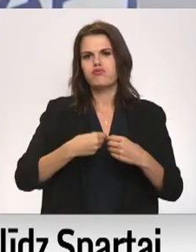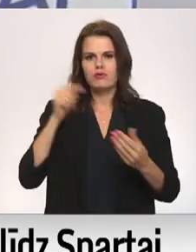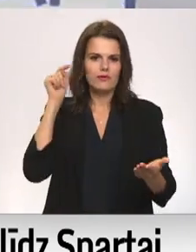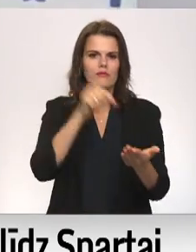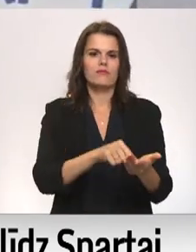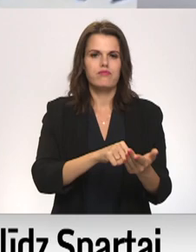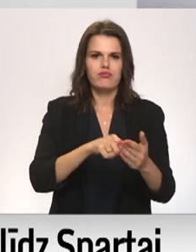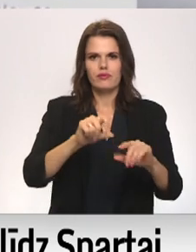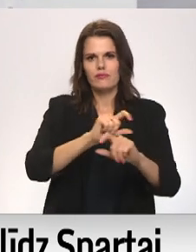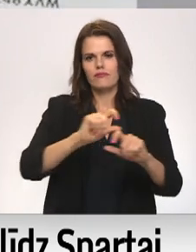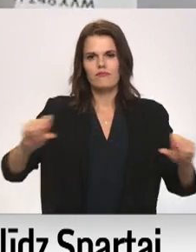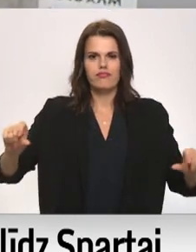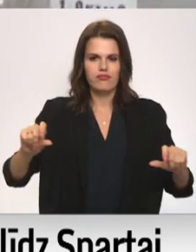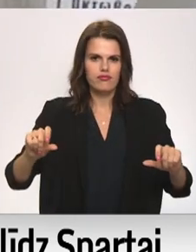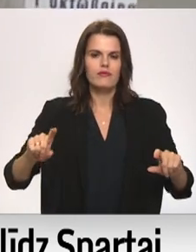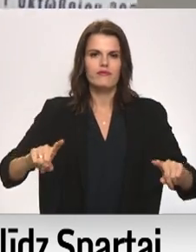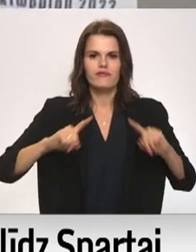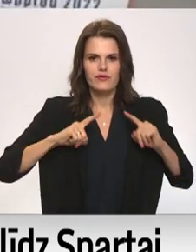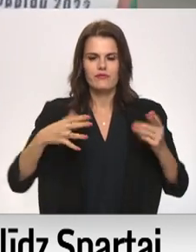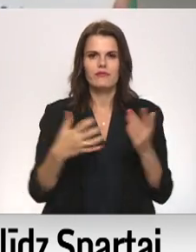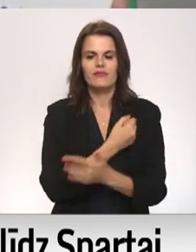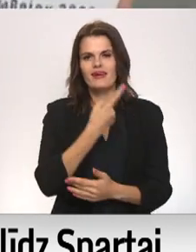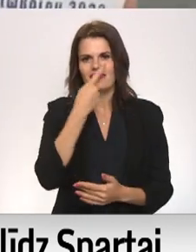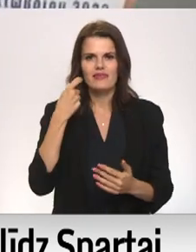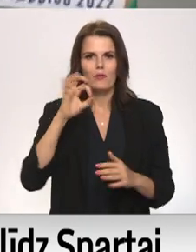karaļa Leinīda statuju Spartā, iegūstot